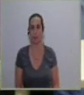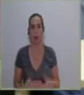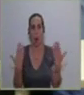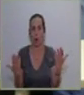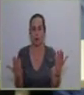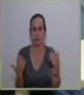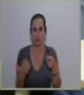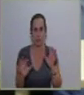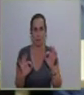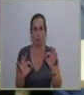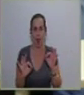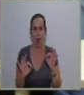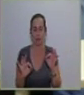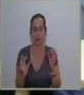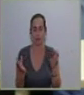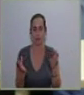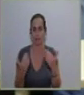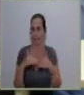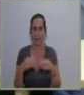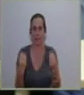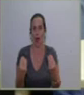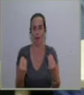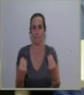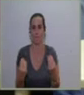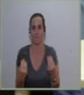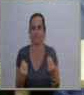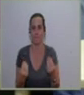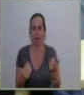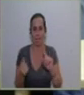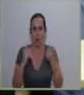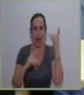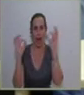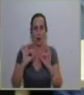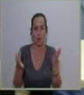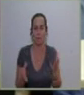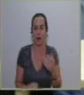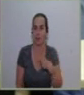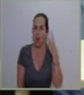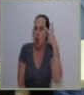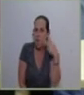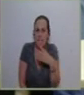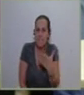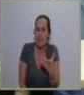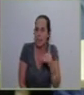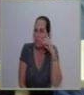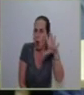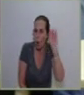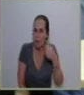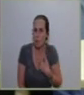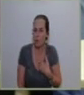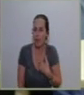אוי. זה היה ממש קטע טוב. קטע מעולה, אבל לא קרה בו כלום. לא, אני לא מבינה, אתם כאילו לא קולטים את הראש